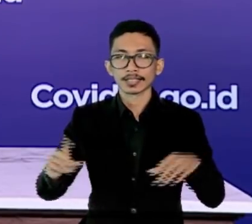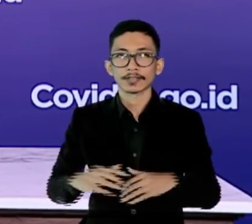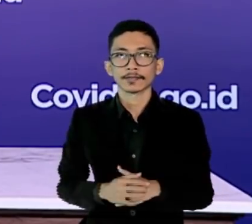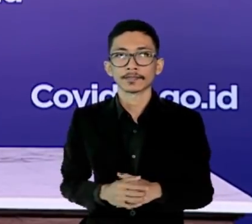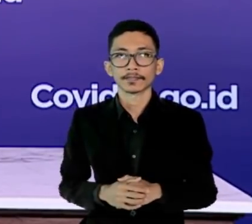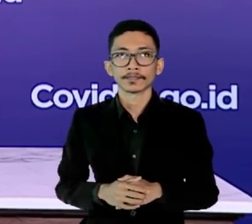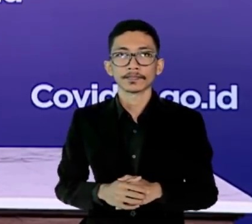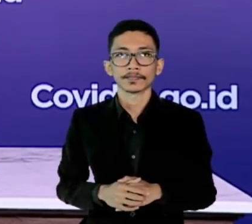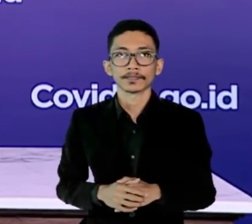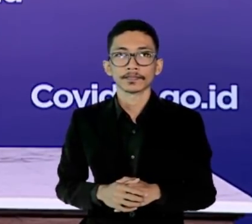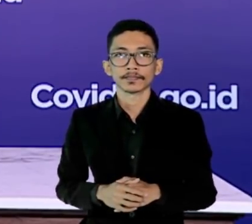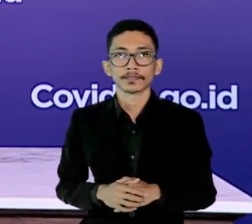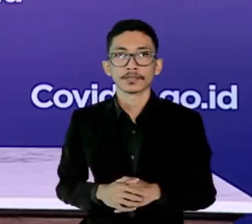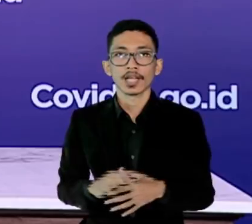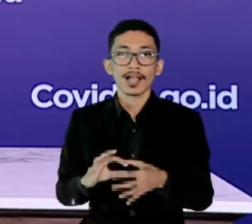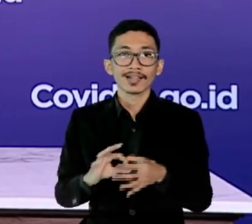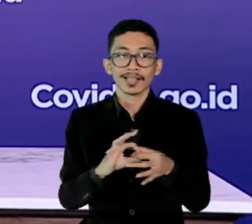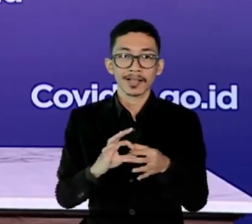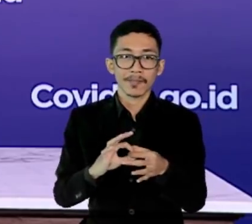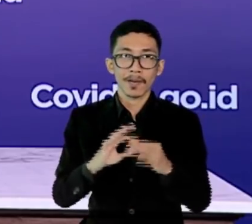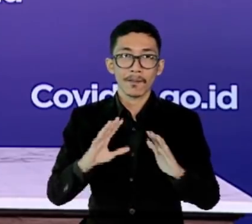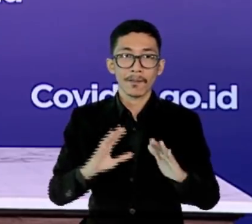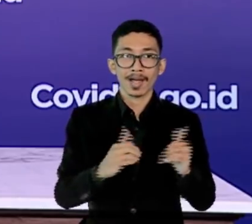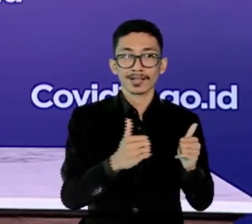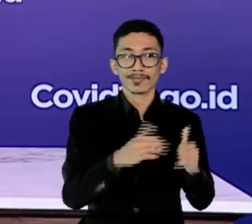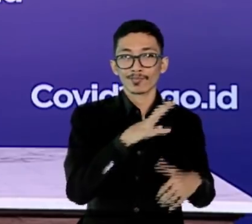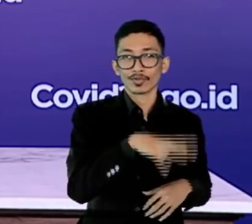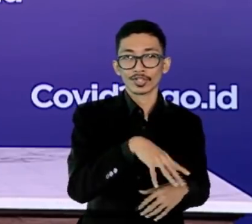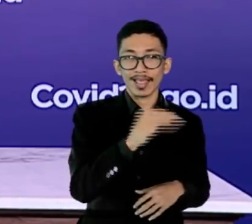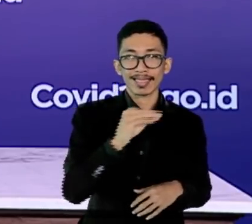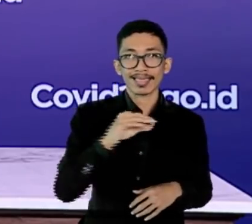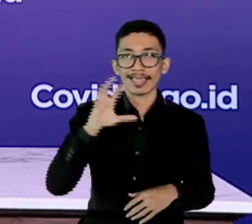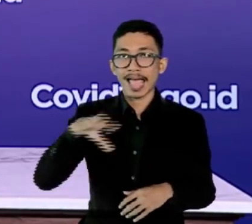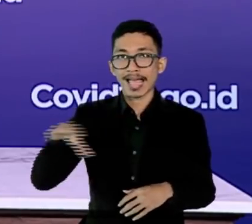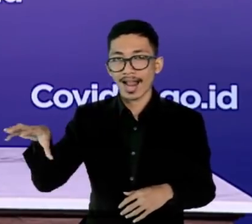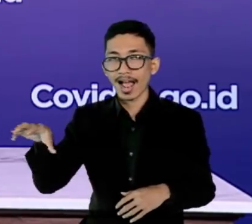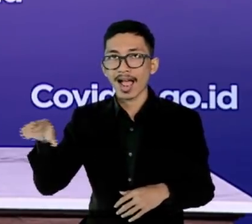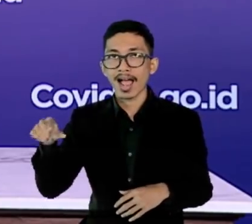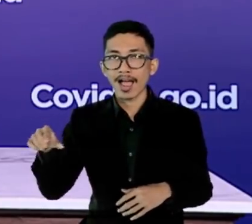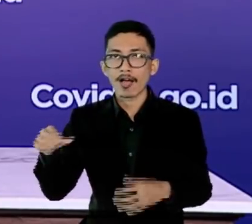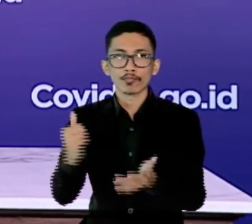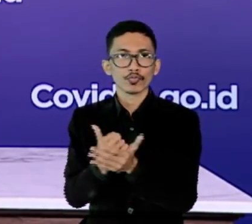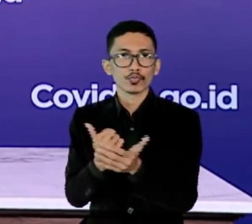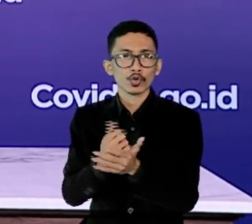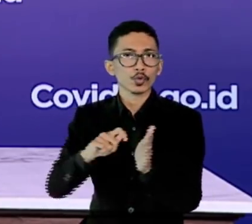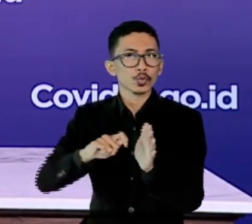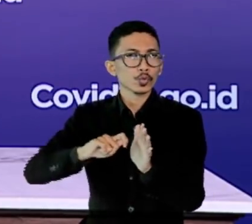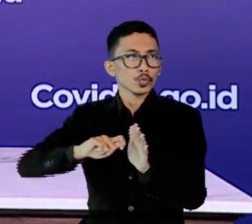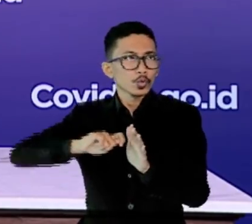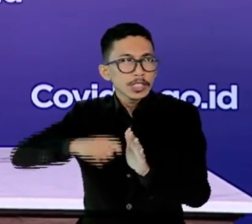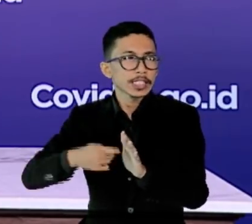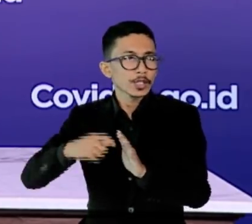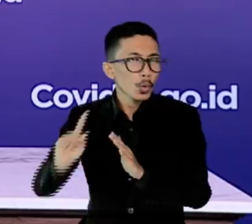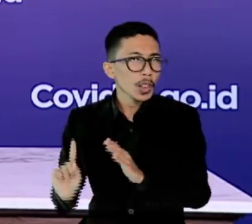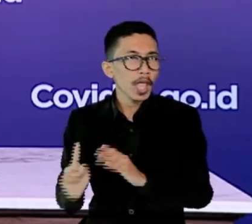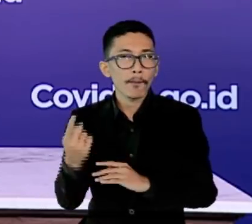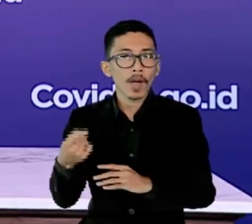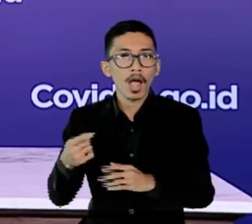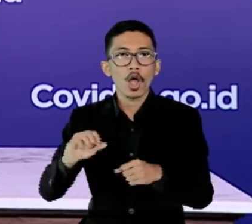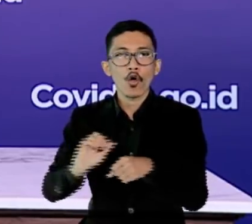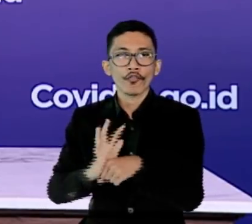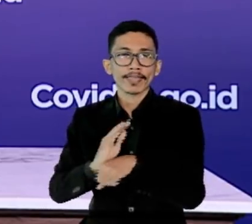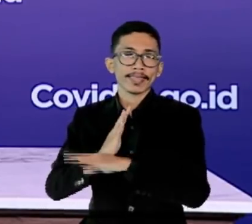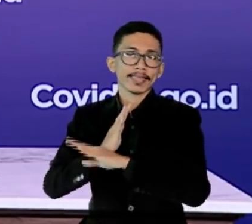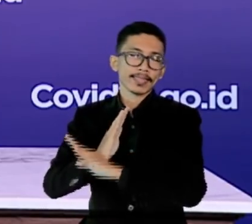baru. Kerjasama yang baik antara pusat dan daerah merupakan salah satu kunci untuk menangani COVID-19